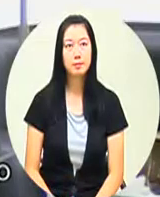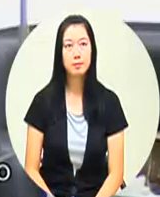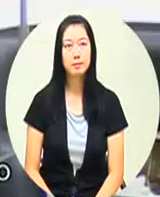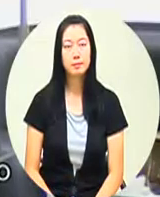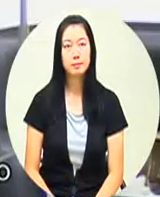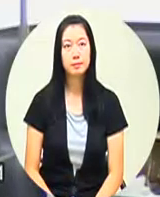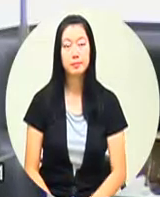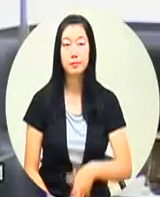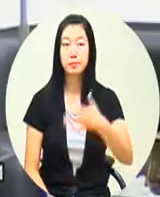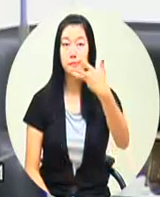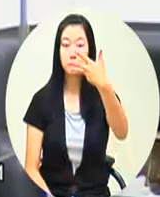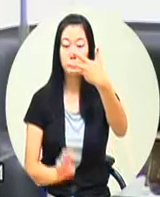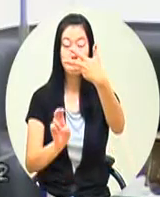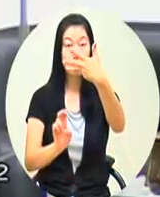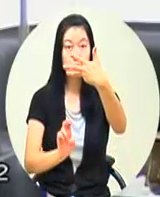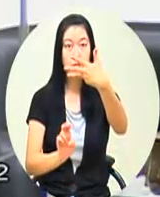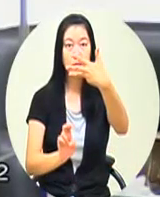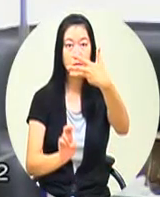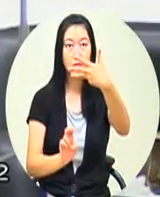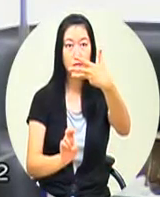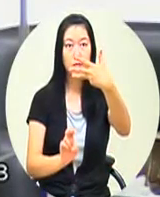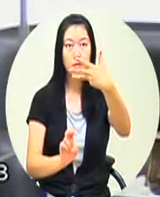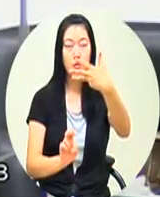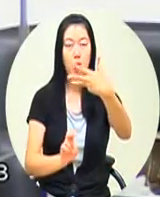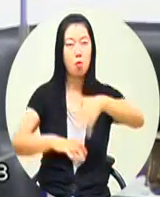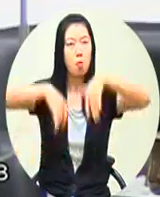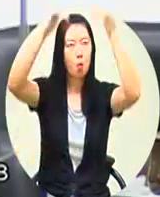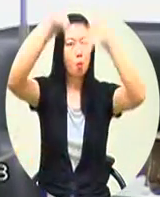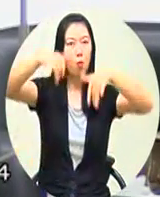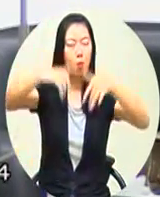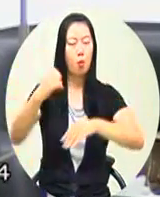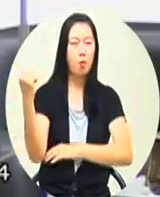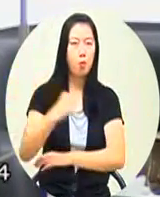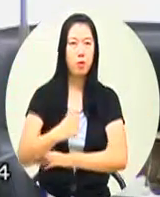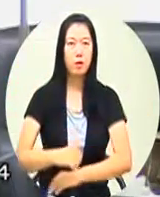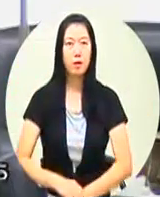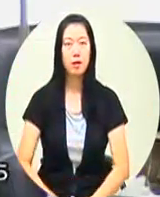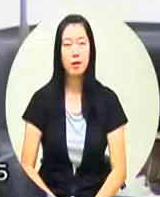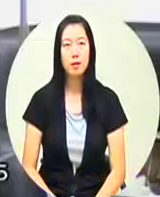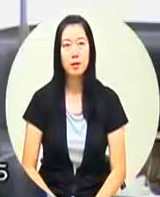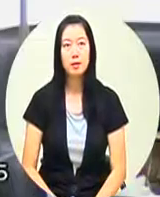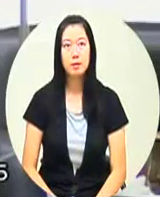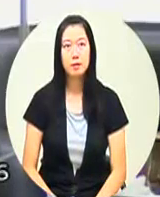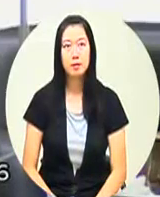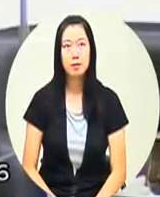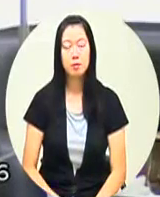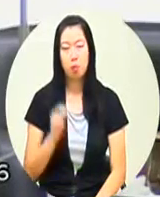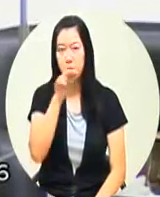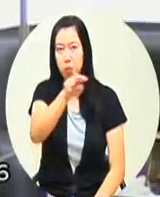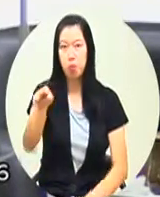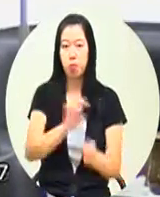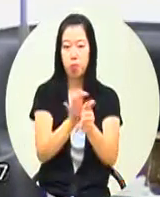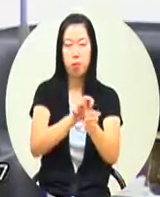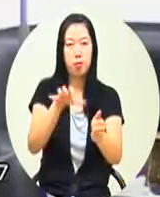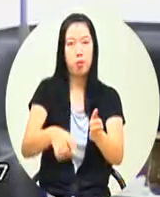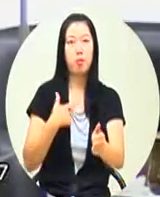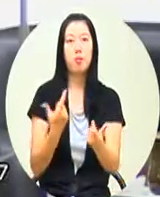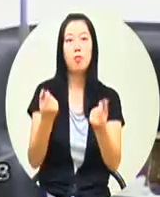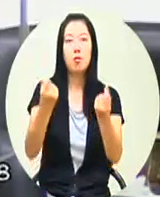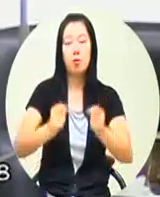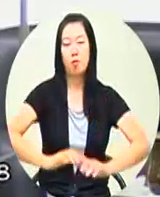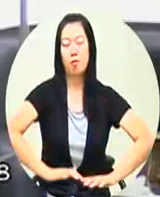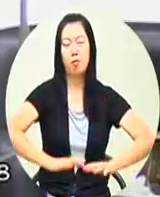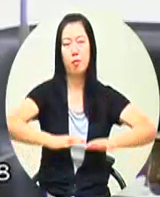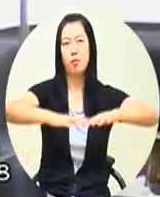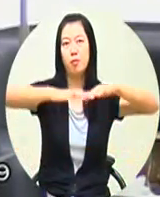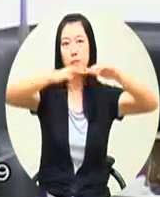到8月20那个叫强降雨，整个连我服务处那边都开始淹起来哦。